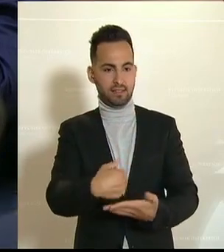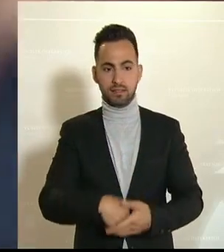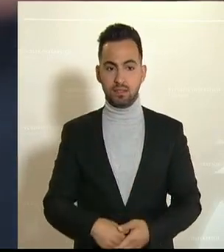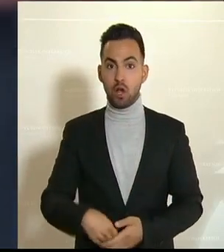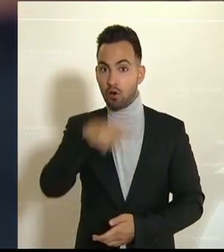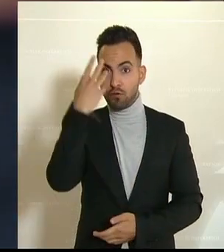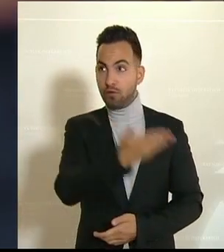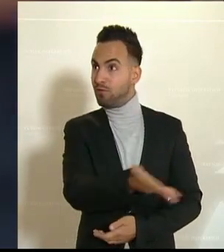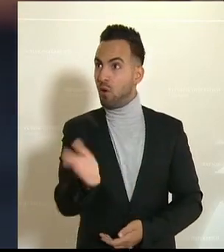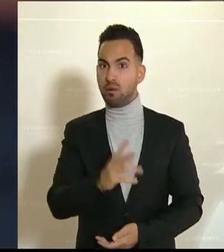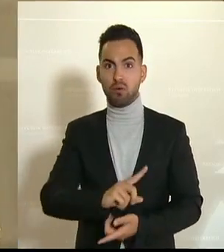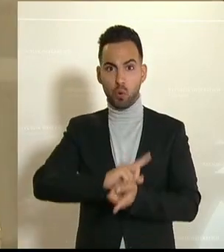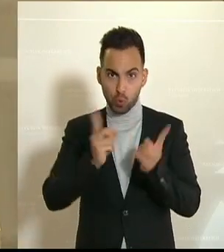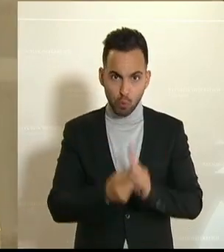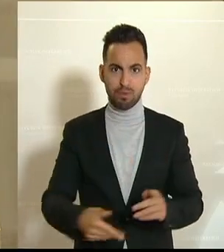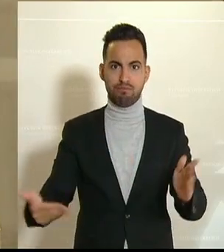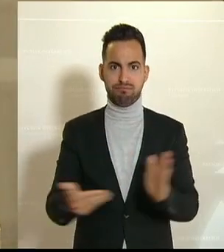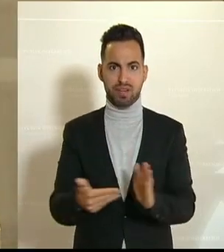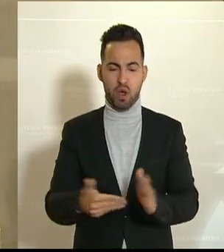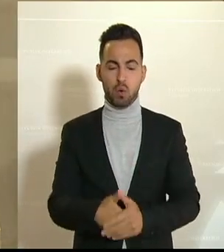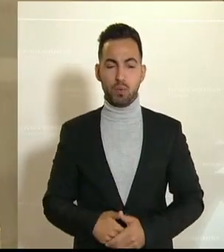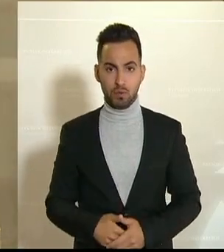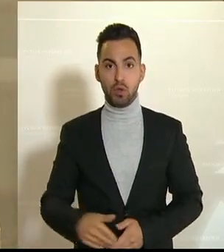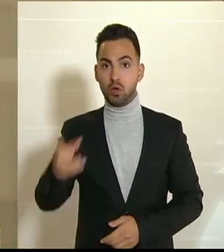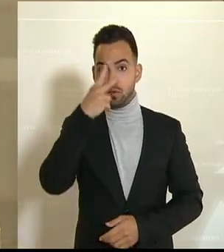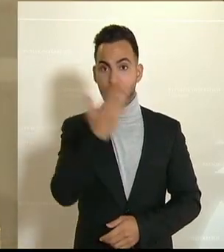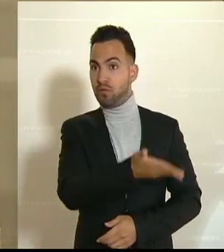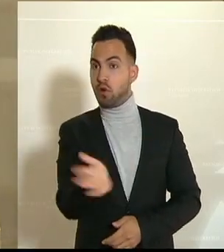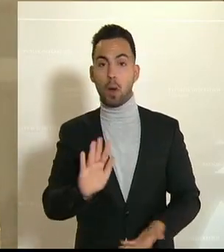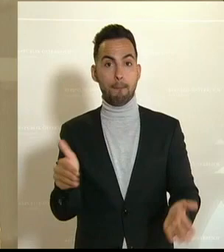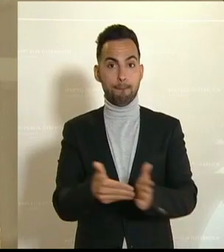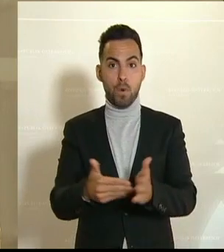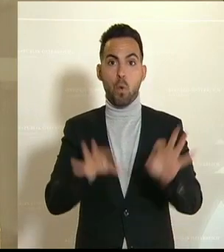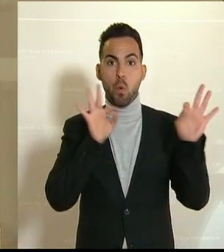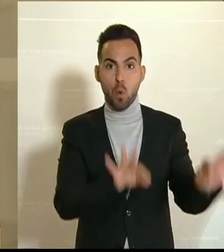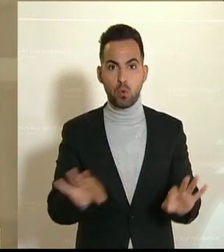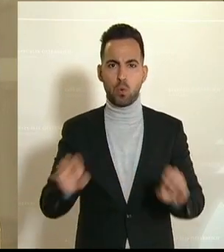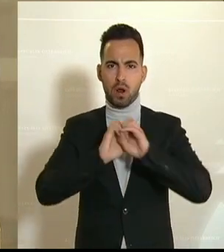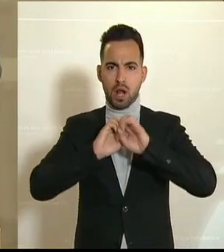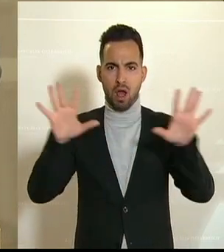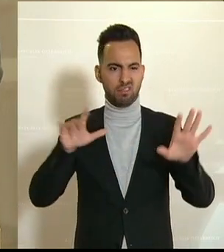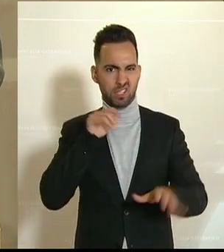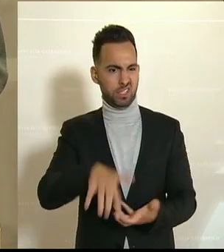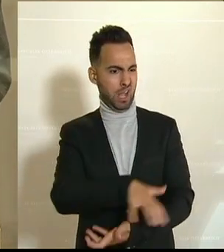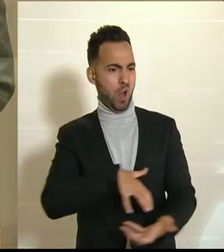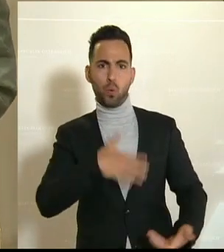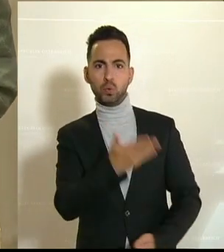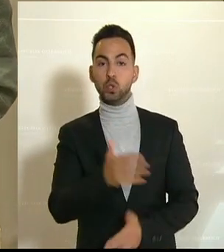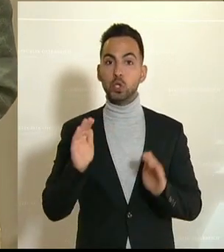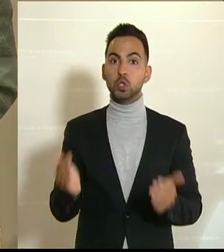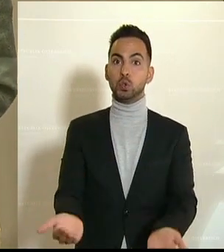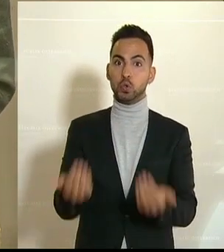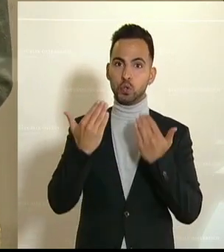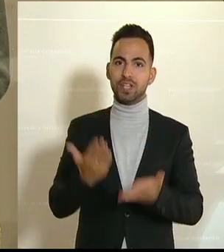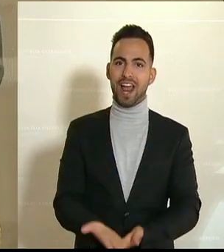Gebraucht hätte die Bevölkerung nämlich genau etwas anderes. Die hätte gebraucht Ordnung und Klarheit statt Chaos, Schutz und Hilfe. Schutz